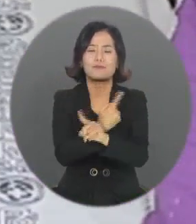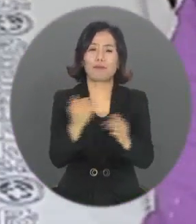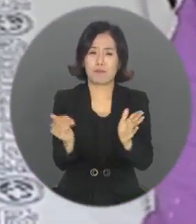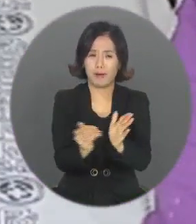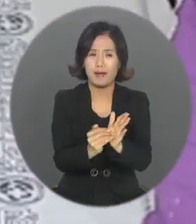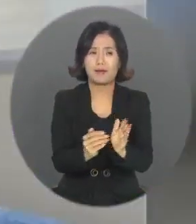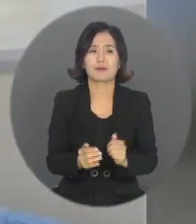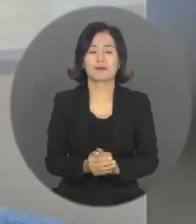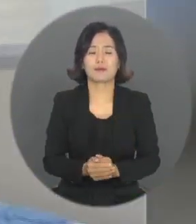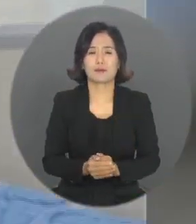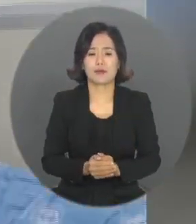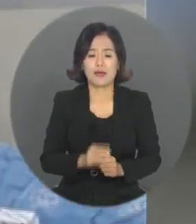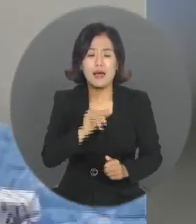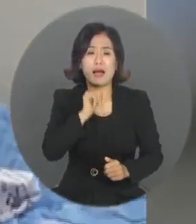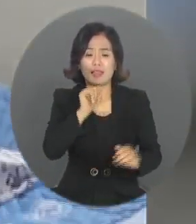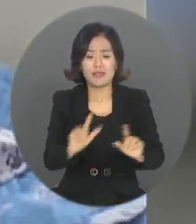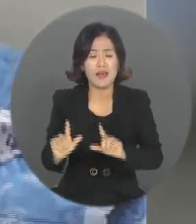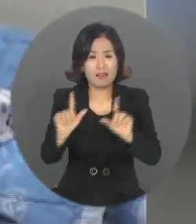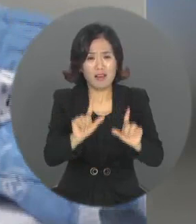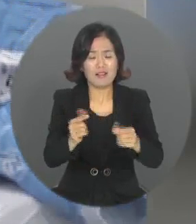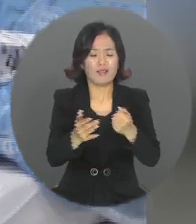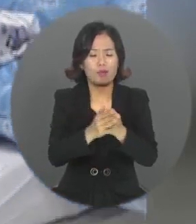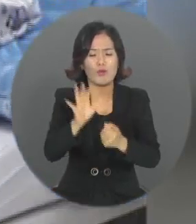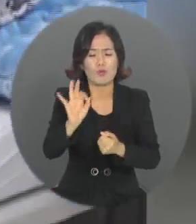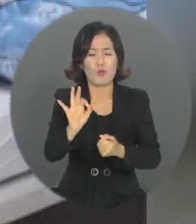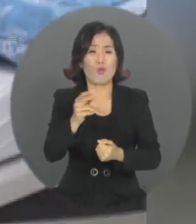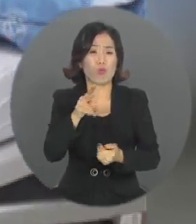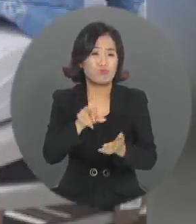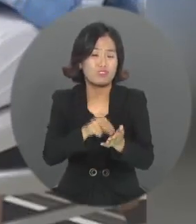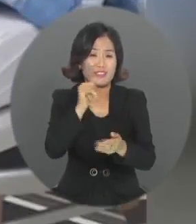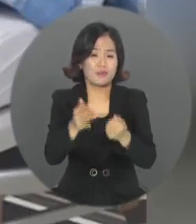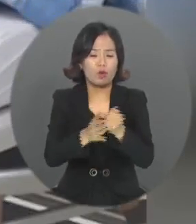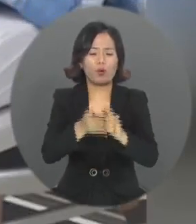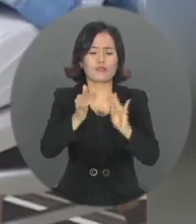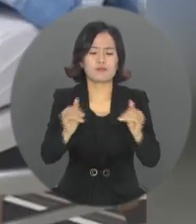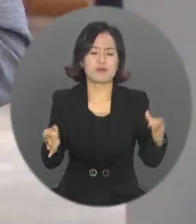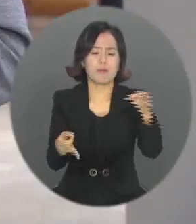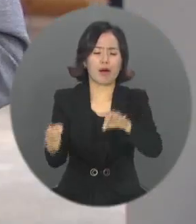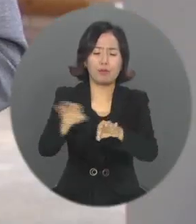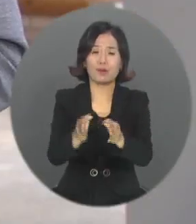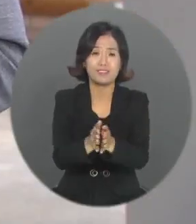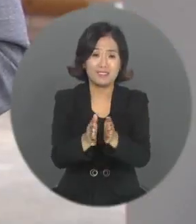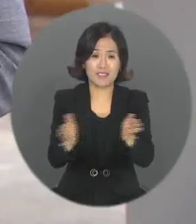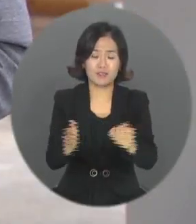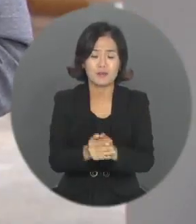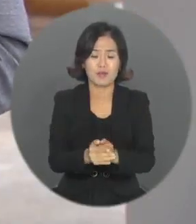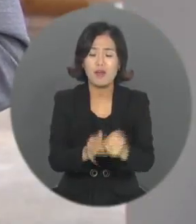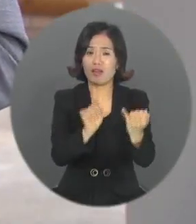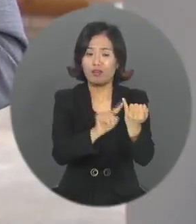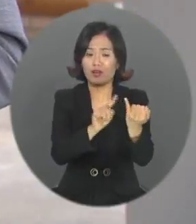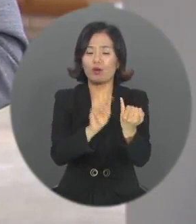받았습니다. 가난한 살림살이의 막대한 치료비 문제는 광주 시민들이 도왔습니다. 둘세를 돕기